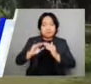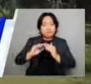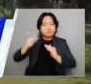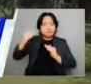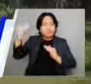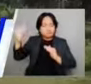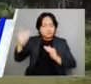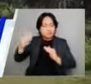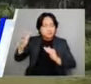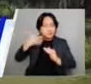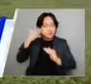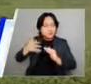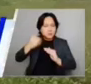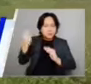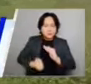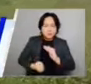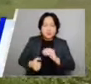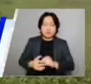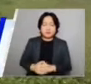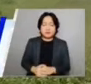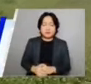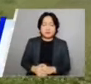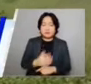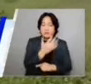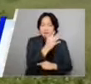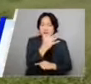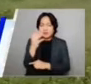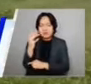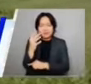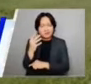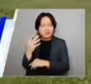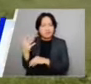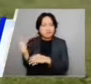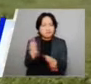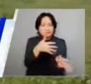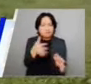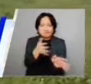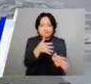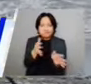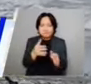Tila sumasayaw ang mga puno sa lakas ng hangin sa pasukin Ilocos Norte.